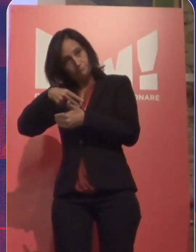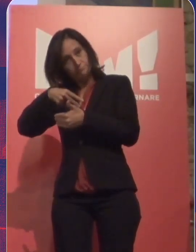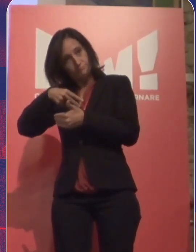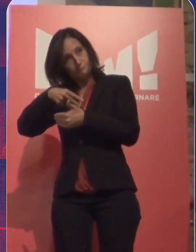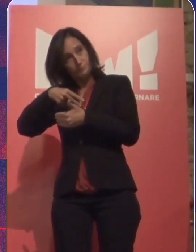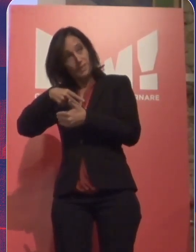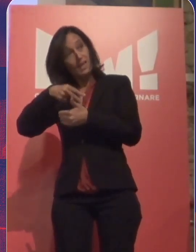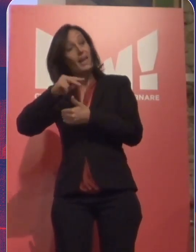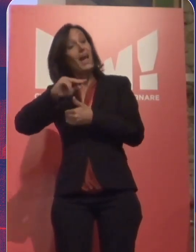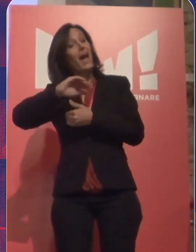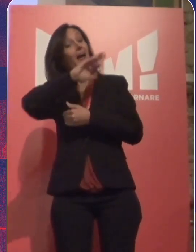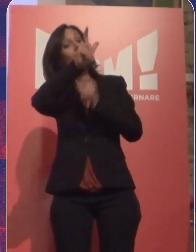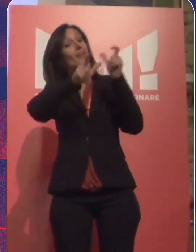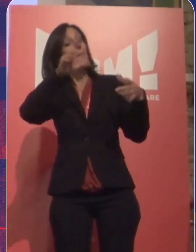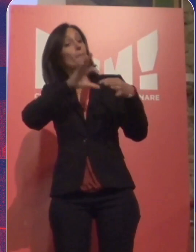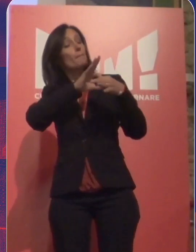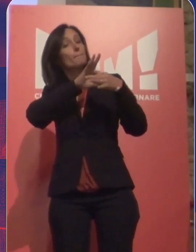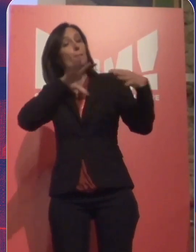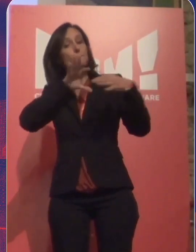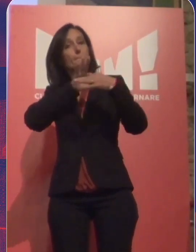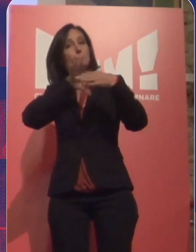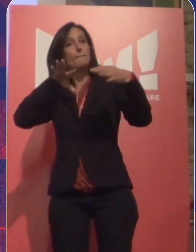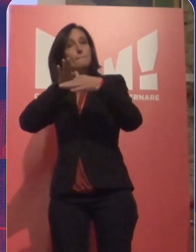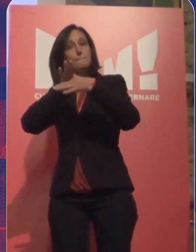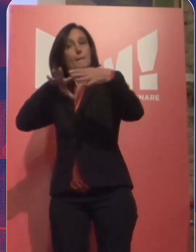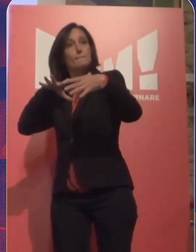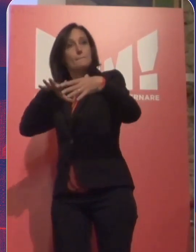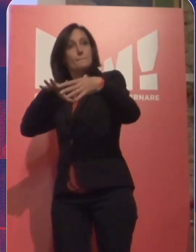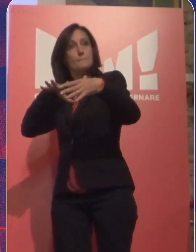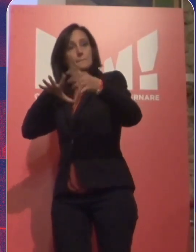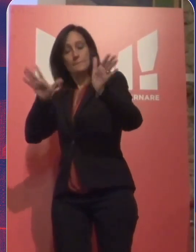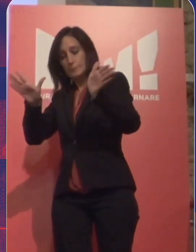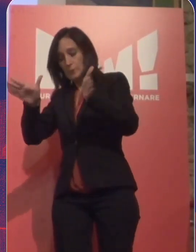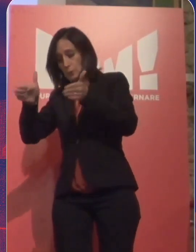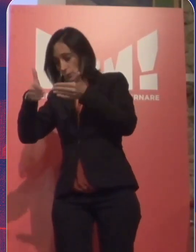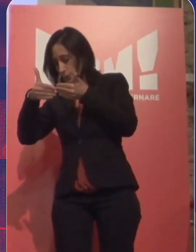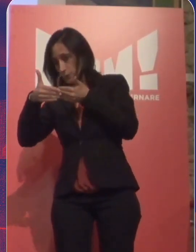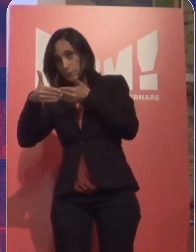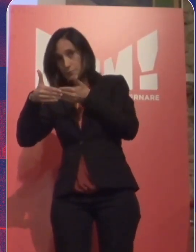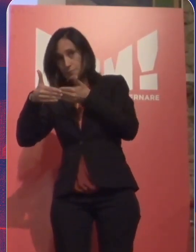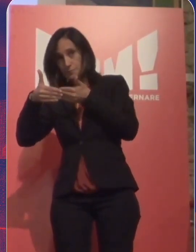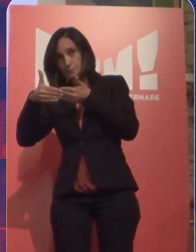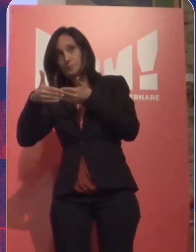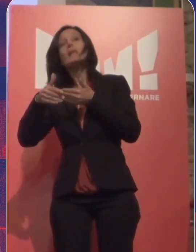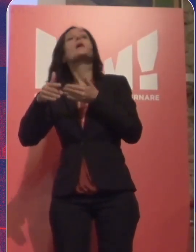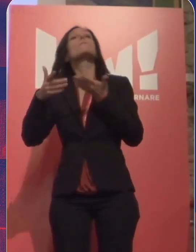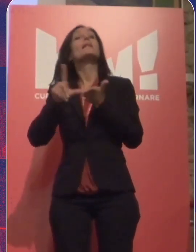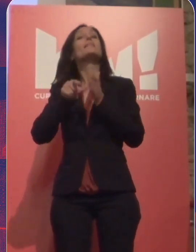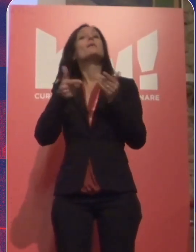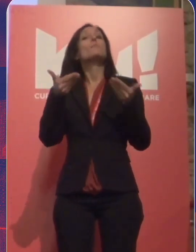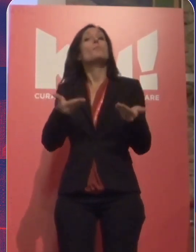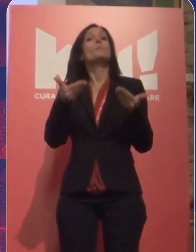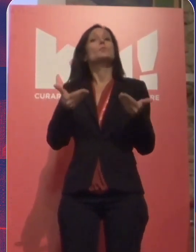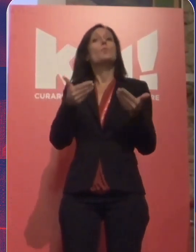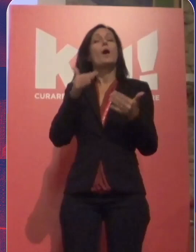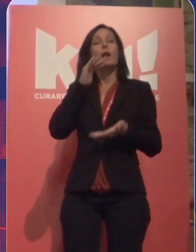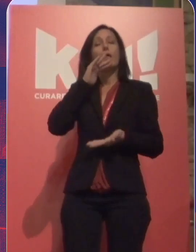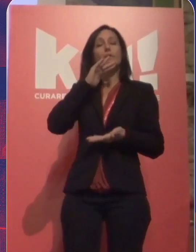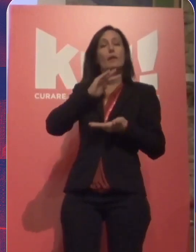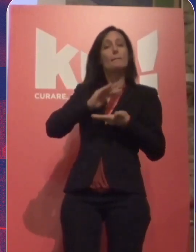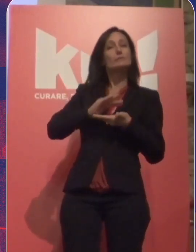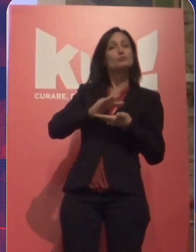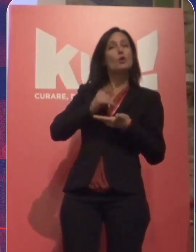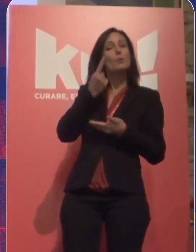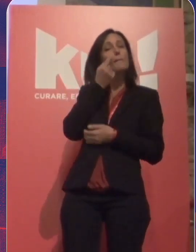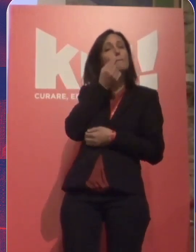legami con l'altro però la depressione che noi incontriamo in questo tempo ha una caratteristica che la rende